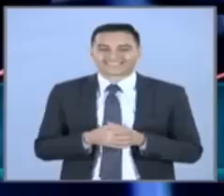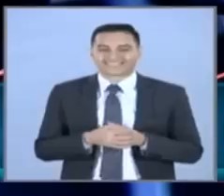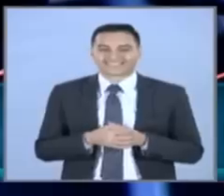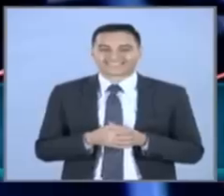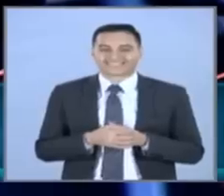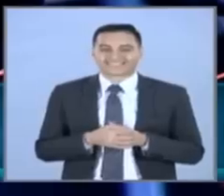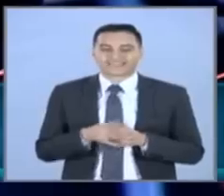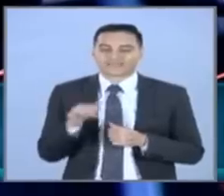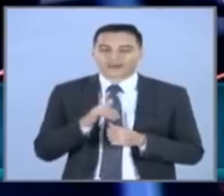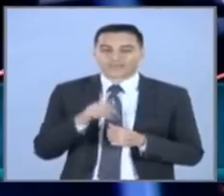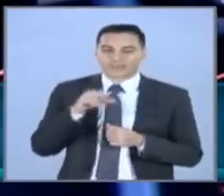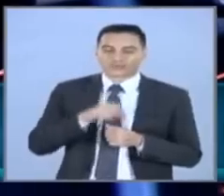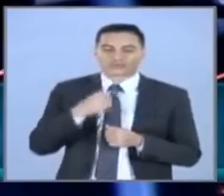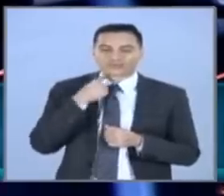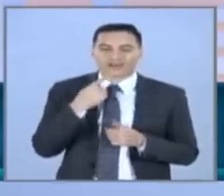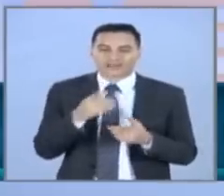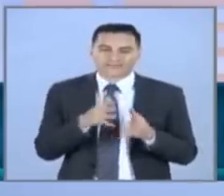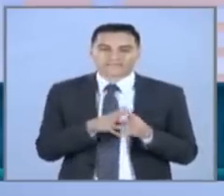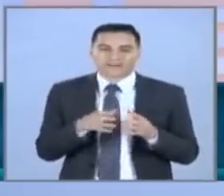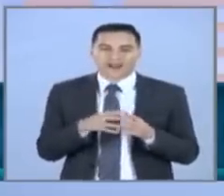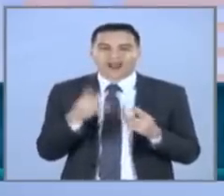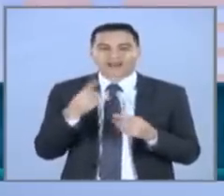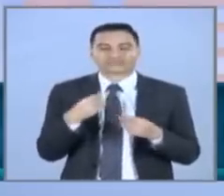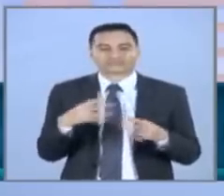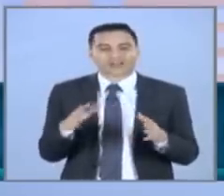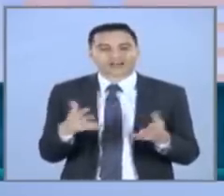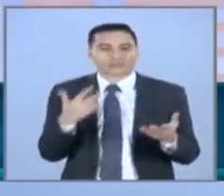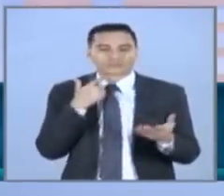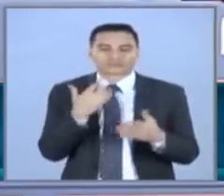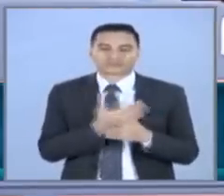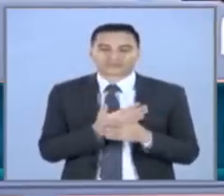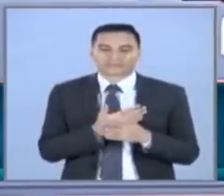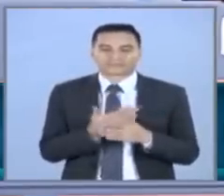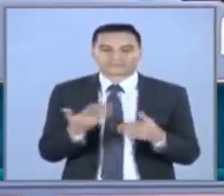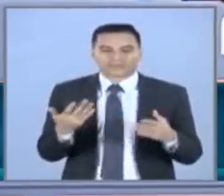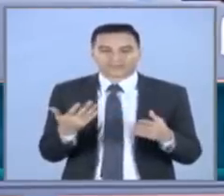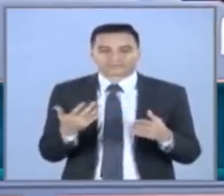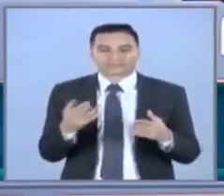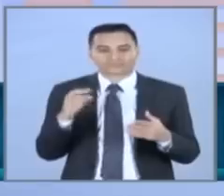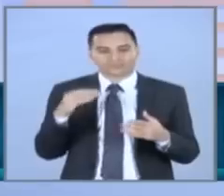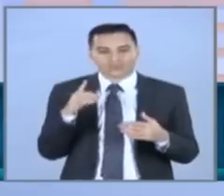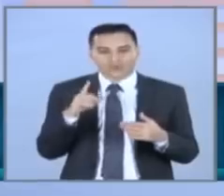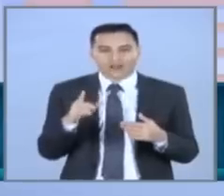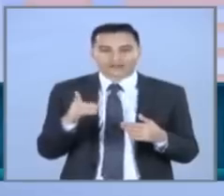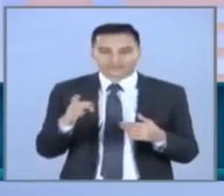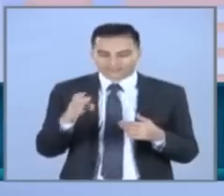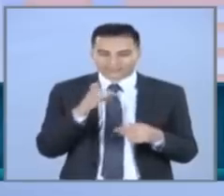بس هي خساره. فاهم قصدي يعني ايه؟ يعني 10 نقط طاروا بدون سبب. طبعا زحل دكتور فيكتور